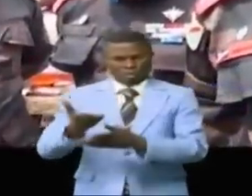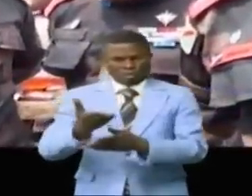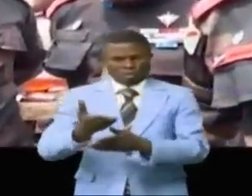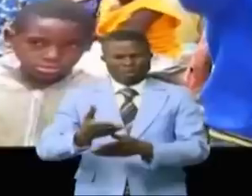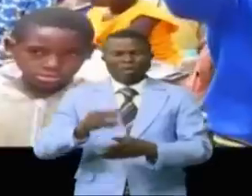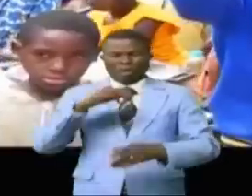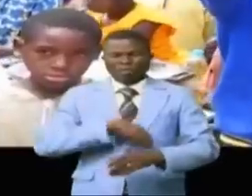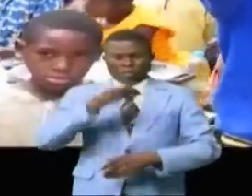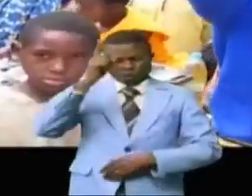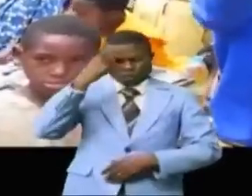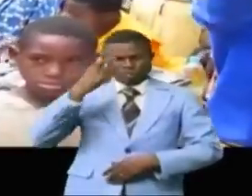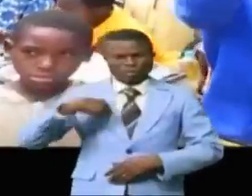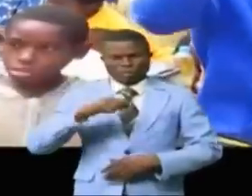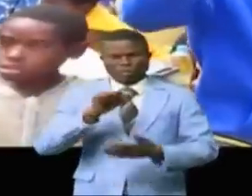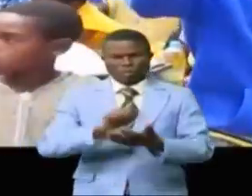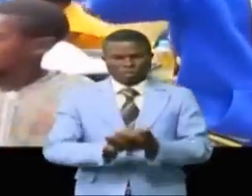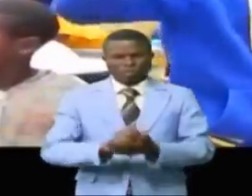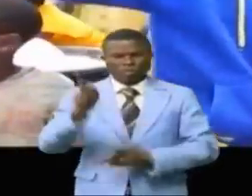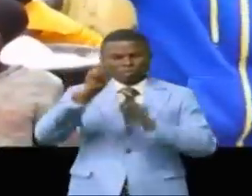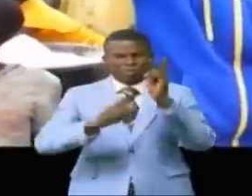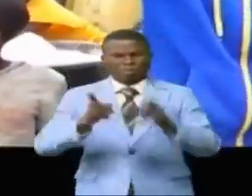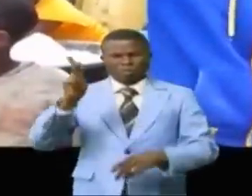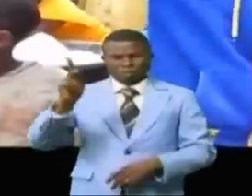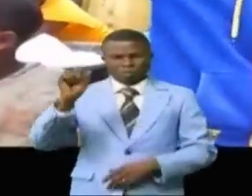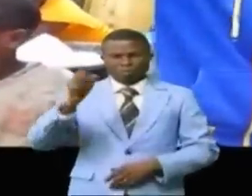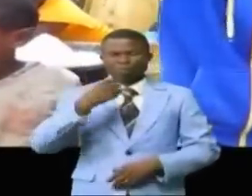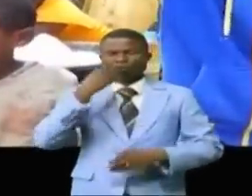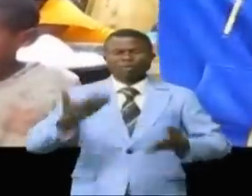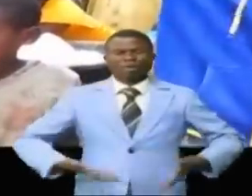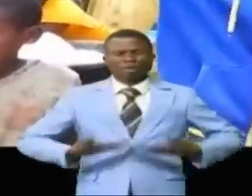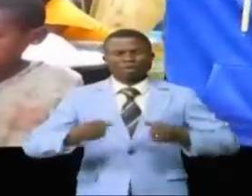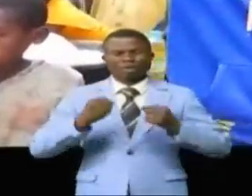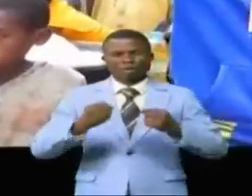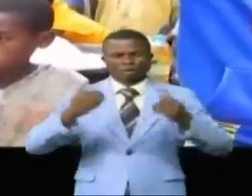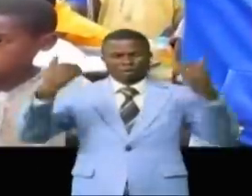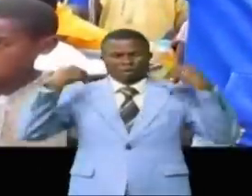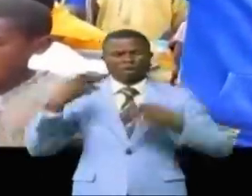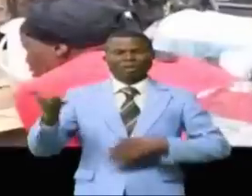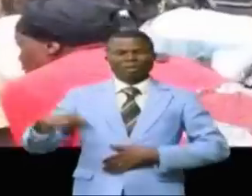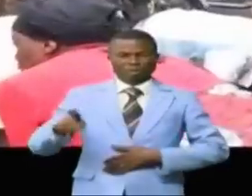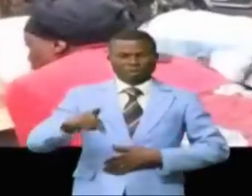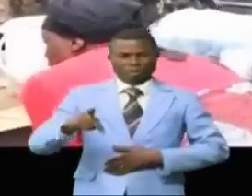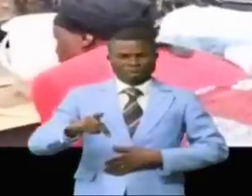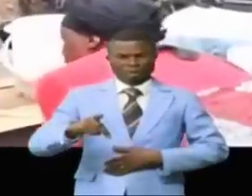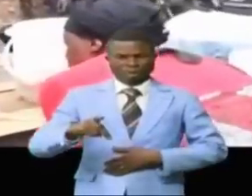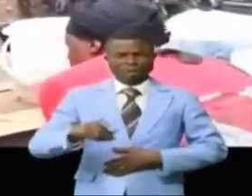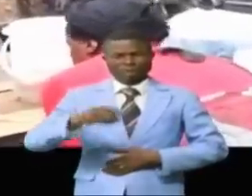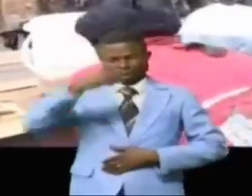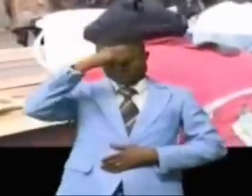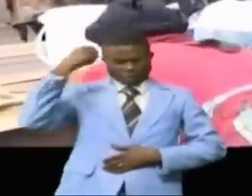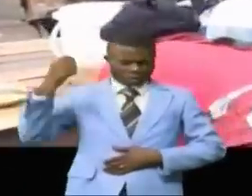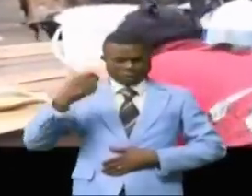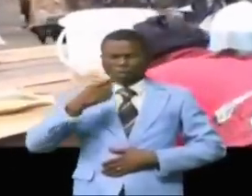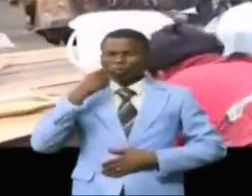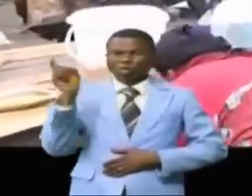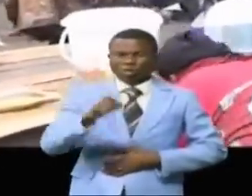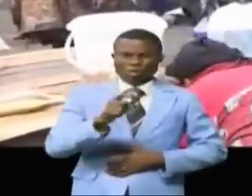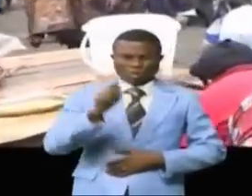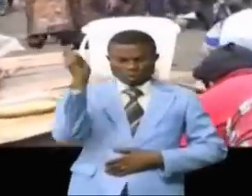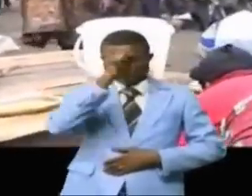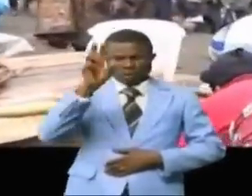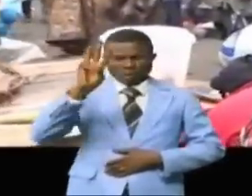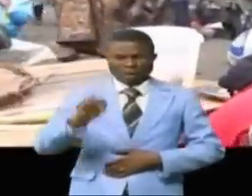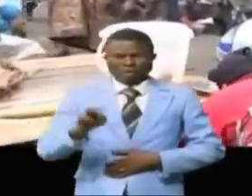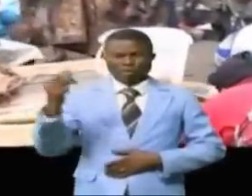de nos missions. Les habitants de Kibati ont jeté des fleurs à l'endroit de l'autorité provinciale car le calvaire leur imposé par les terroristes